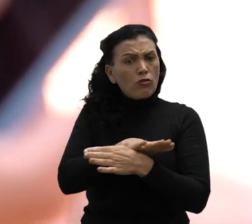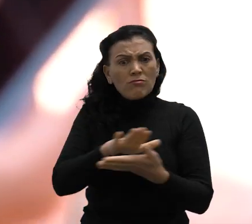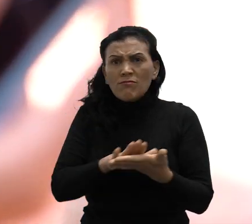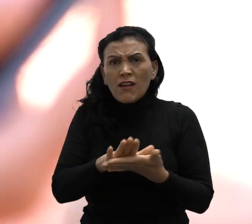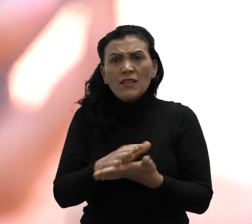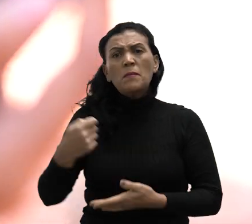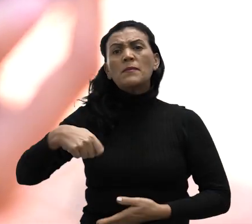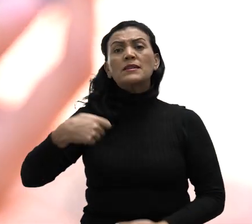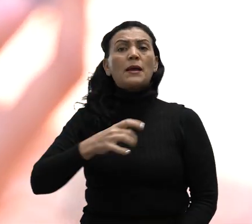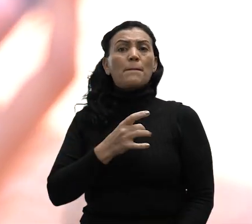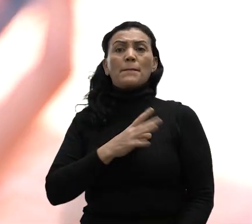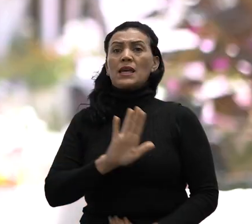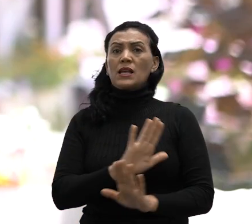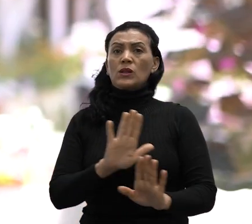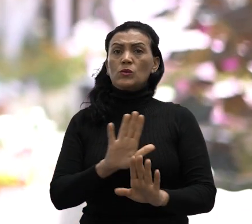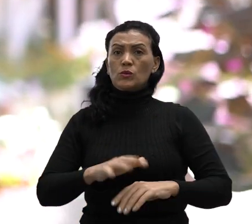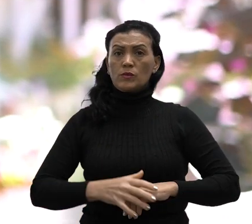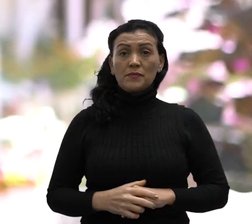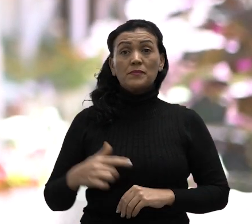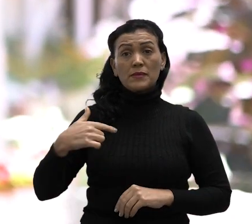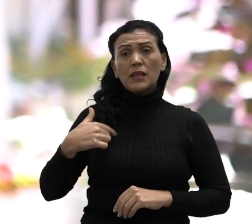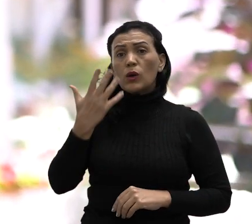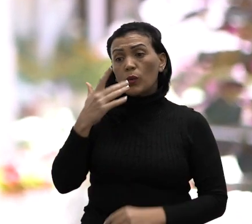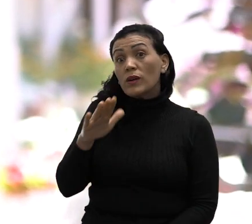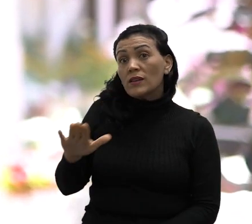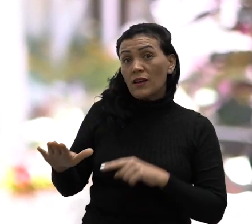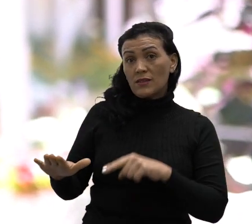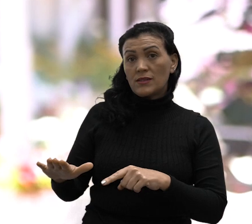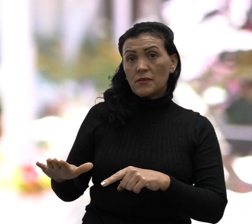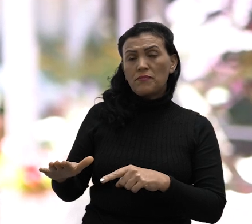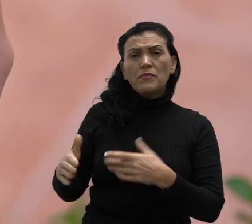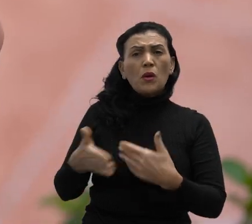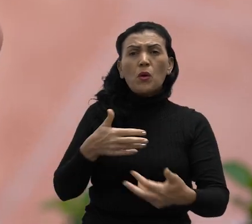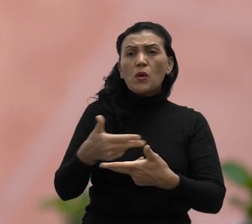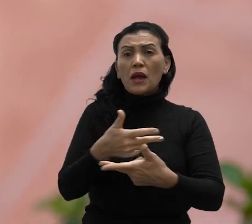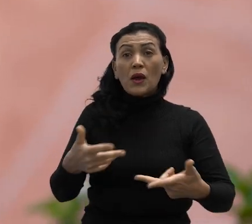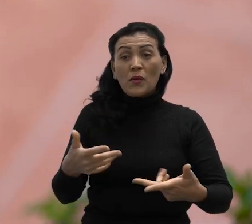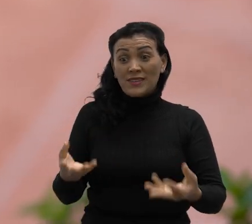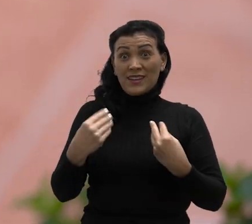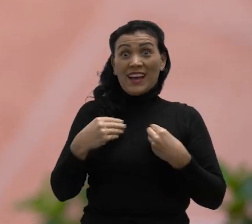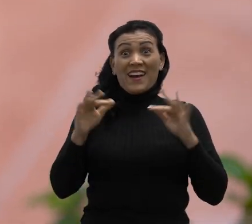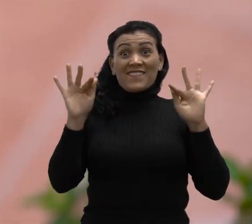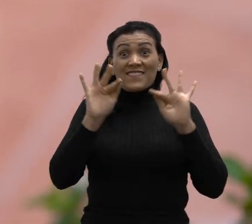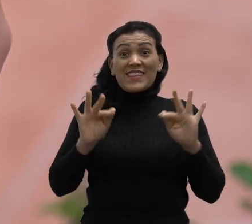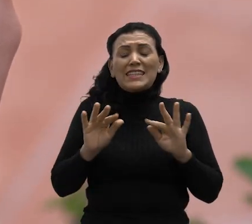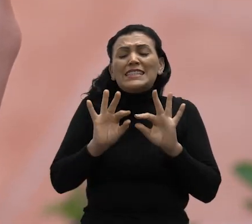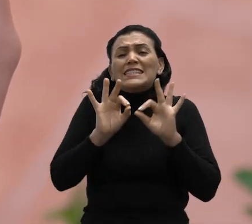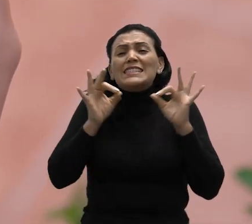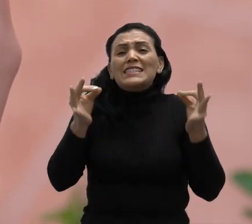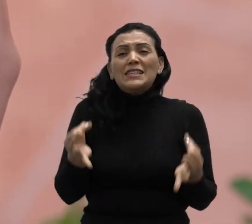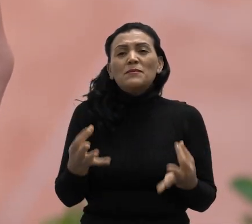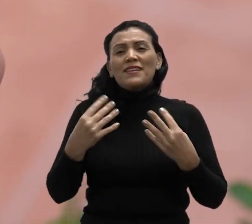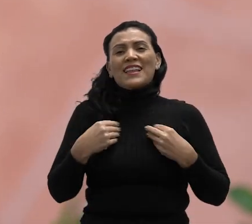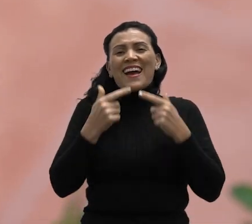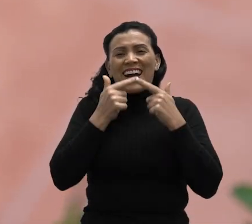اي اشي كان يفرحني وانا طفلة، اشياء بسيطة ممكن تسمع بسمة على وجهي. هاي الصورة كان عمري تقريبا